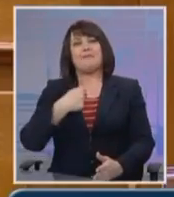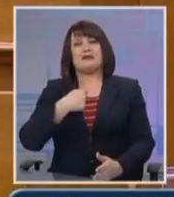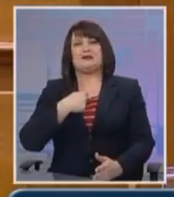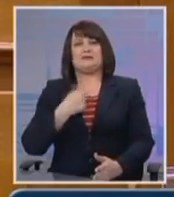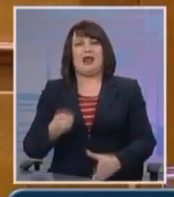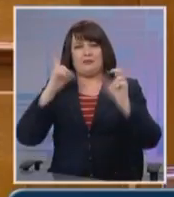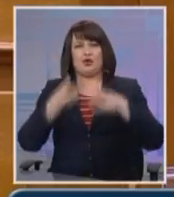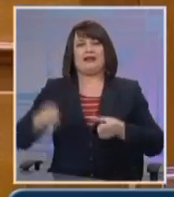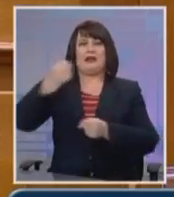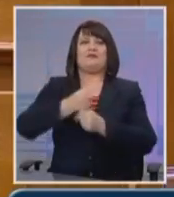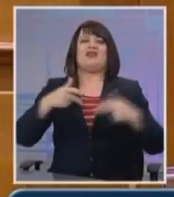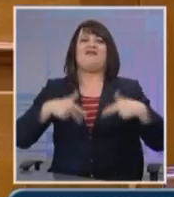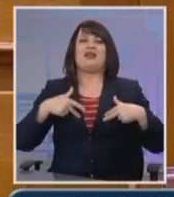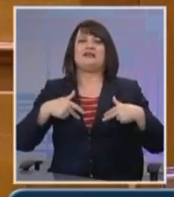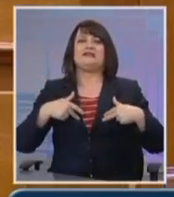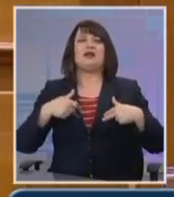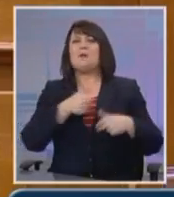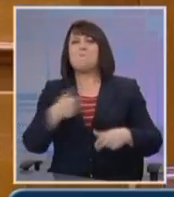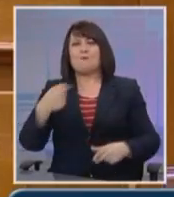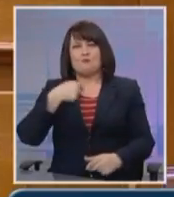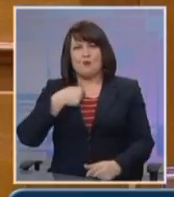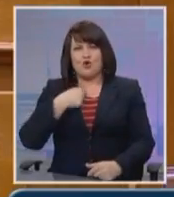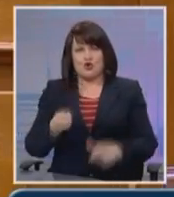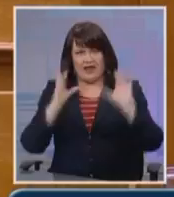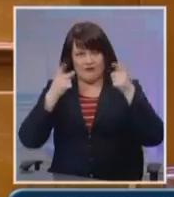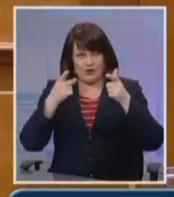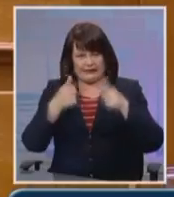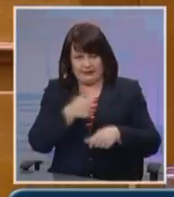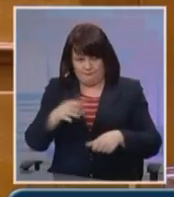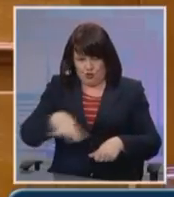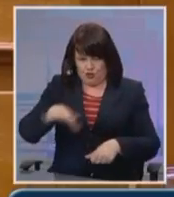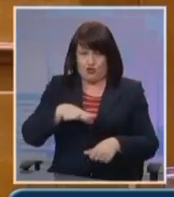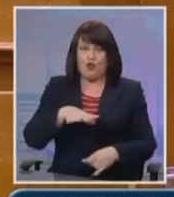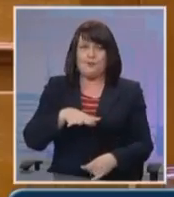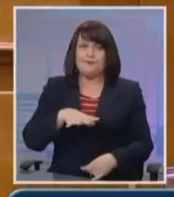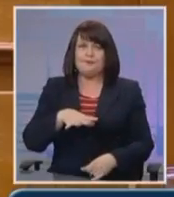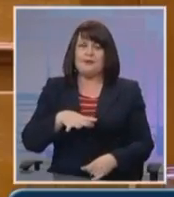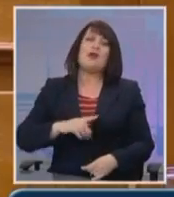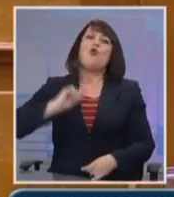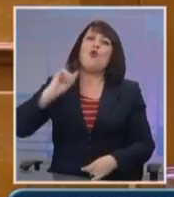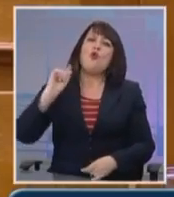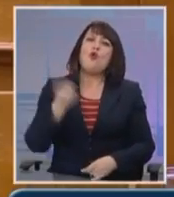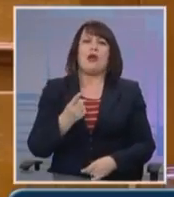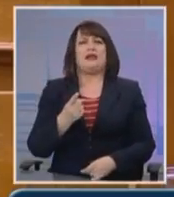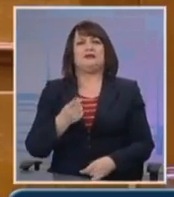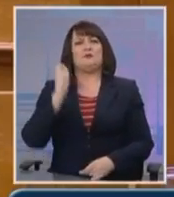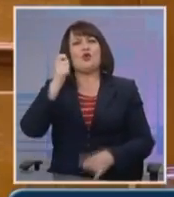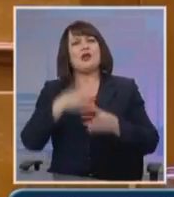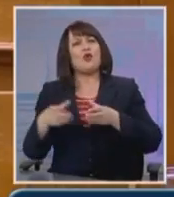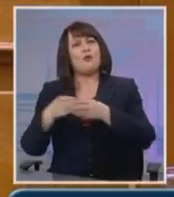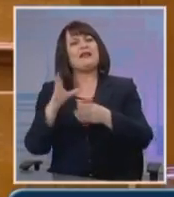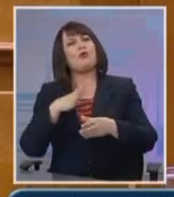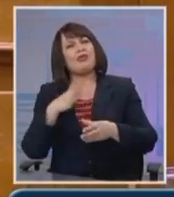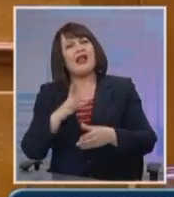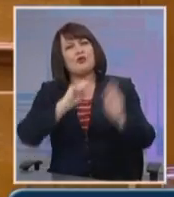κυβέρνηση. Και με το εμείς δεν αναφέρομαι μόνο στη σημερινή Νέα Δημοκρατία. Αναφέρομαι σε όλες τις μεταρρυθμιστικές δυνάμεις του τόπου. Διότι